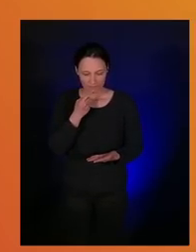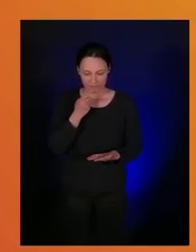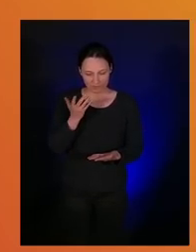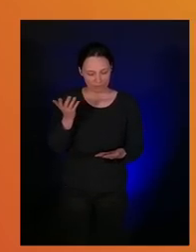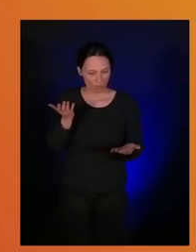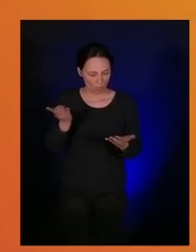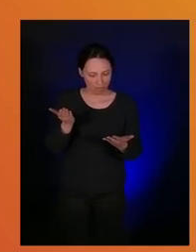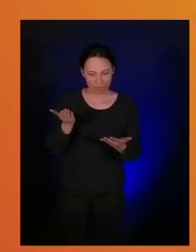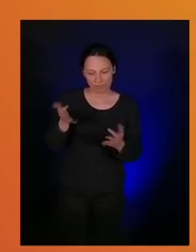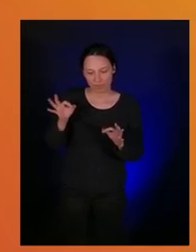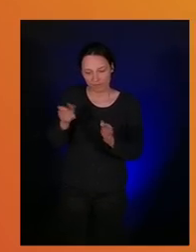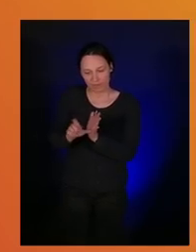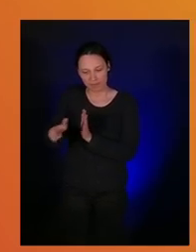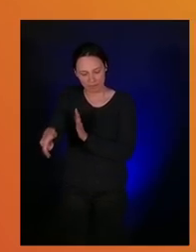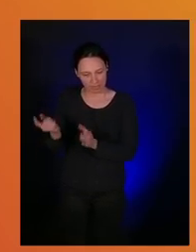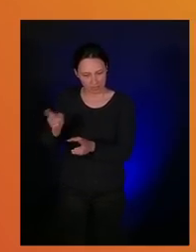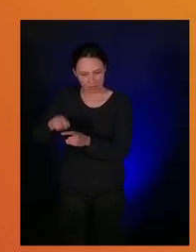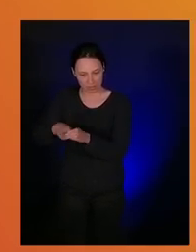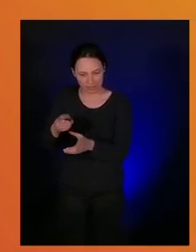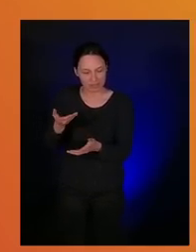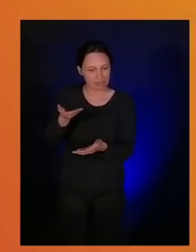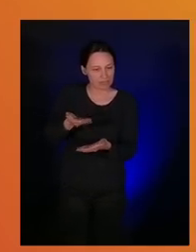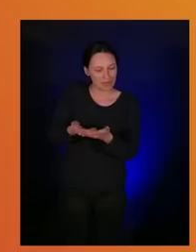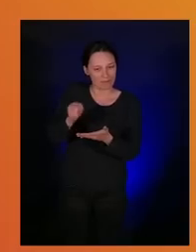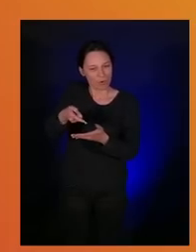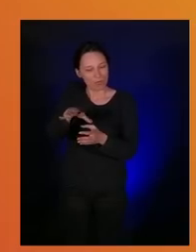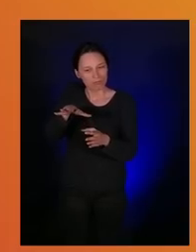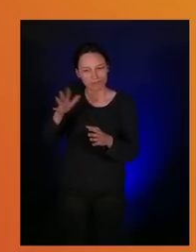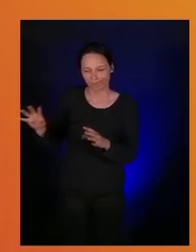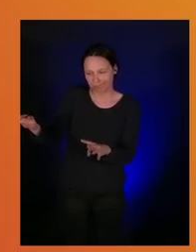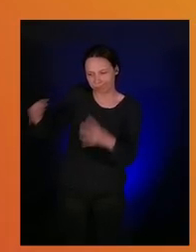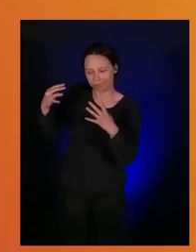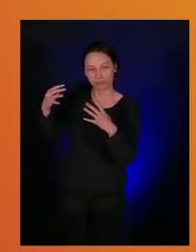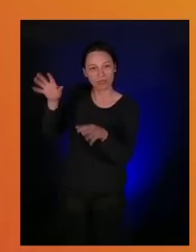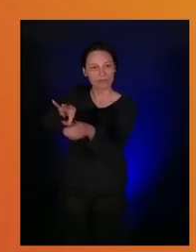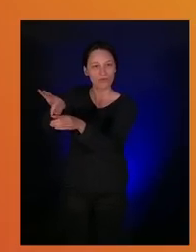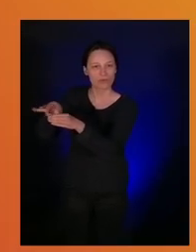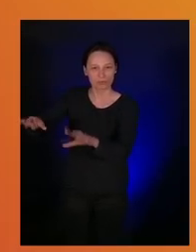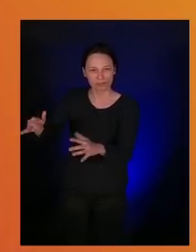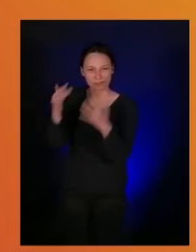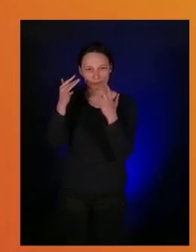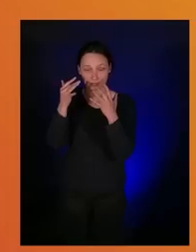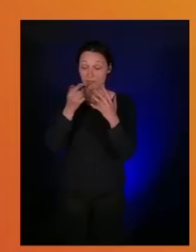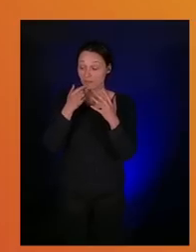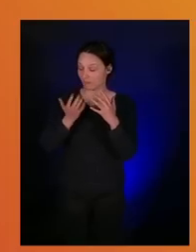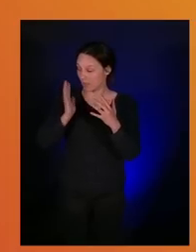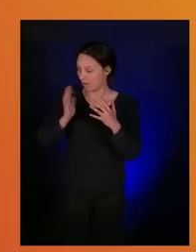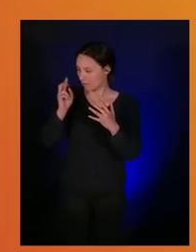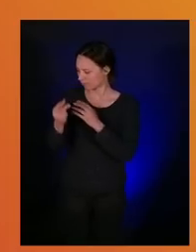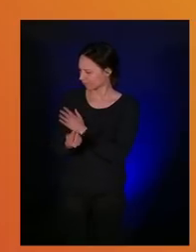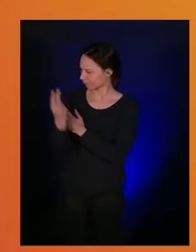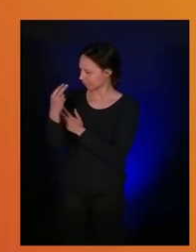démarche de syndicalisation, l'impulsion d'une démarche de reconquête électorale, en faisant état des différentes élections,